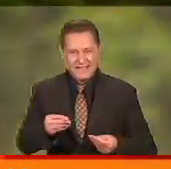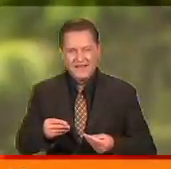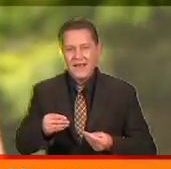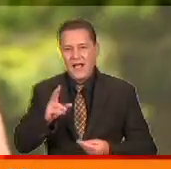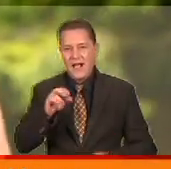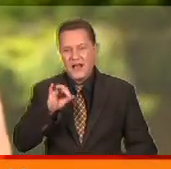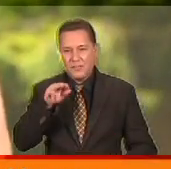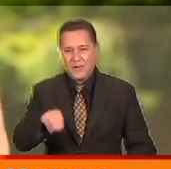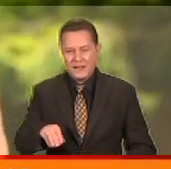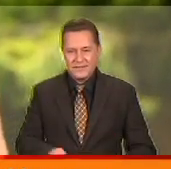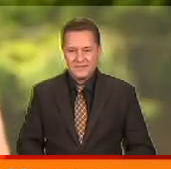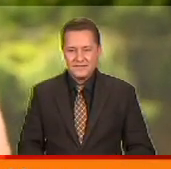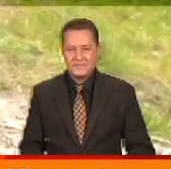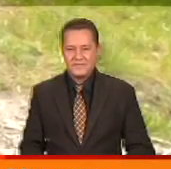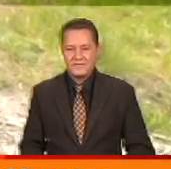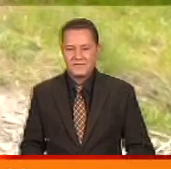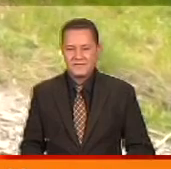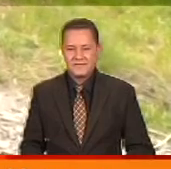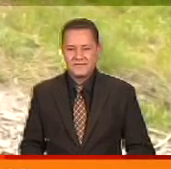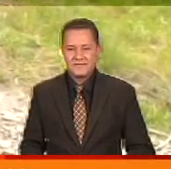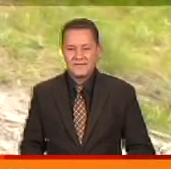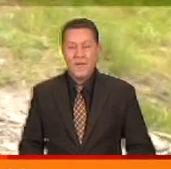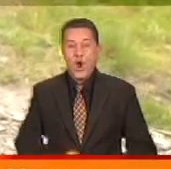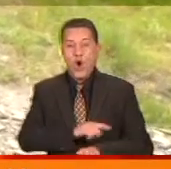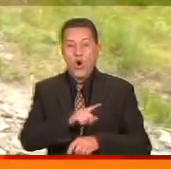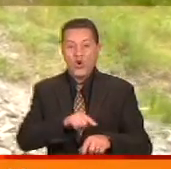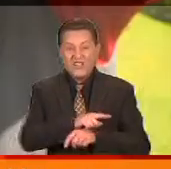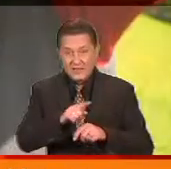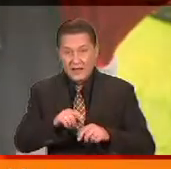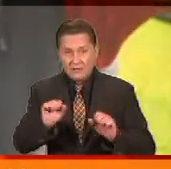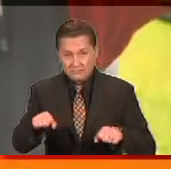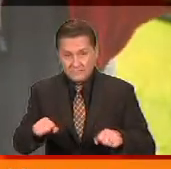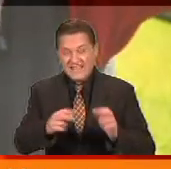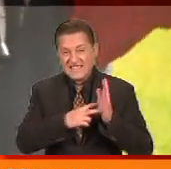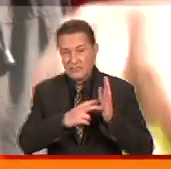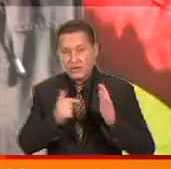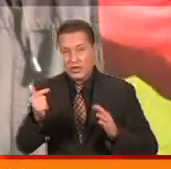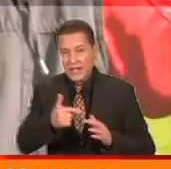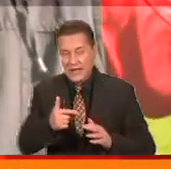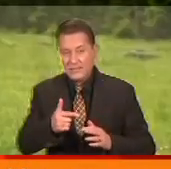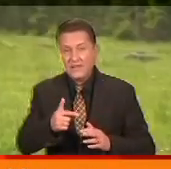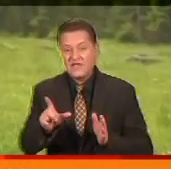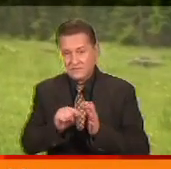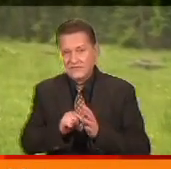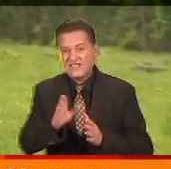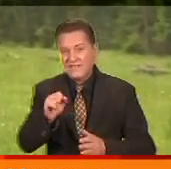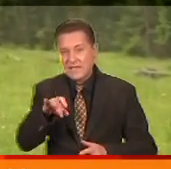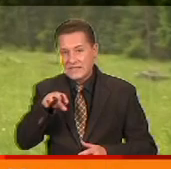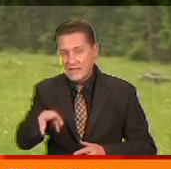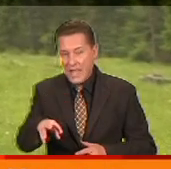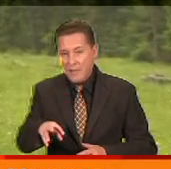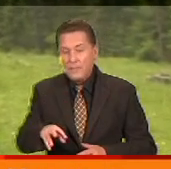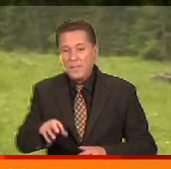ось орендованого. Година на квадроциклі – 700 гривень. Інструктор Василь у комплекті. Та подолавши